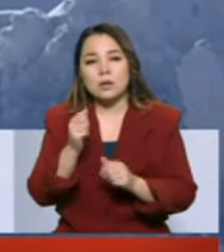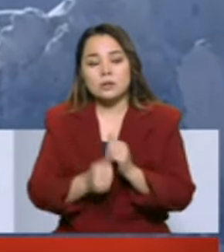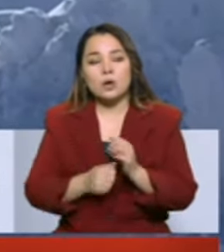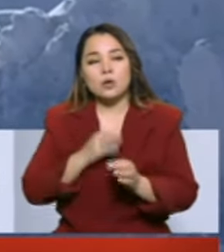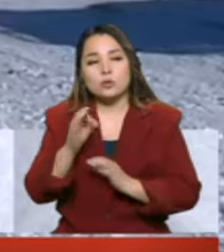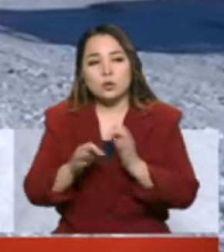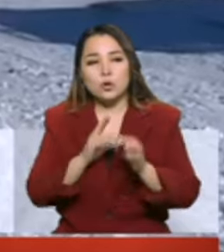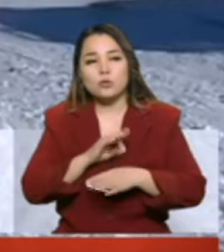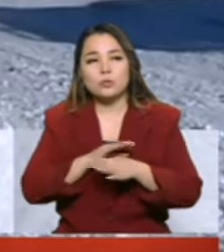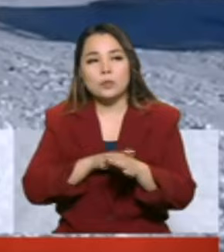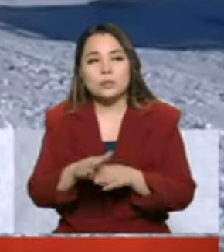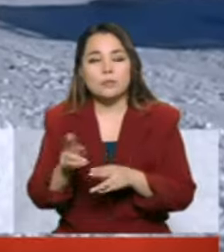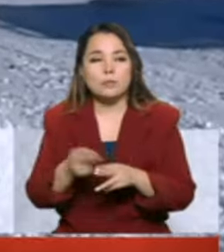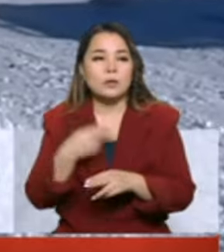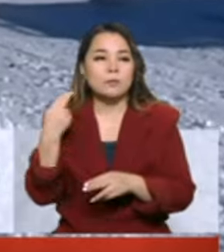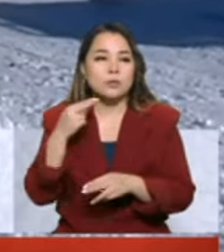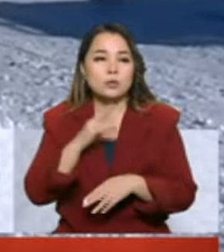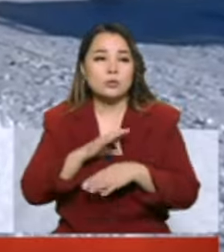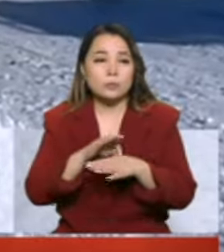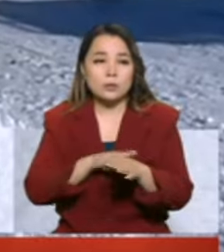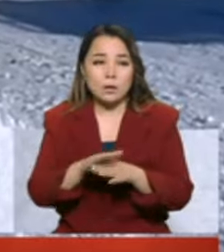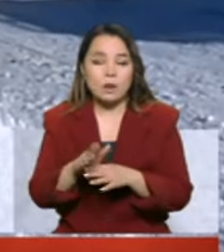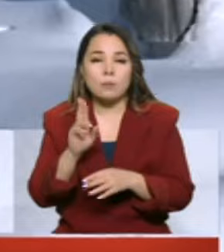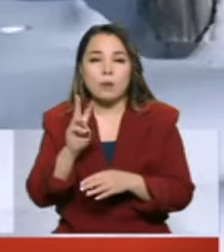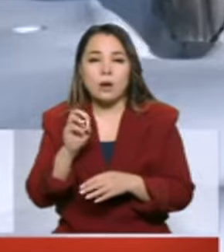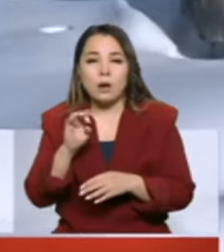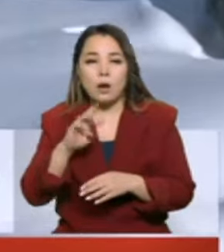күндіз-түні тоқтаусыз жұмыс істеуде. Бүгінге дейін